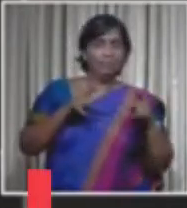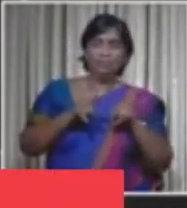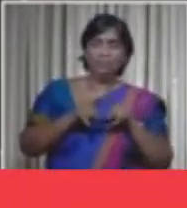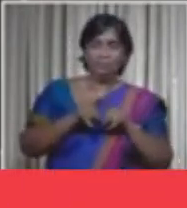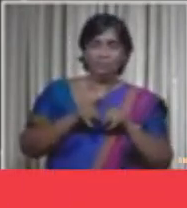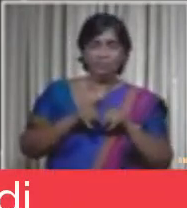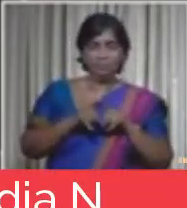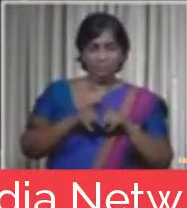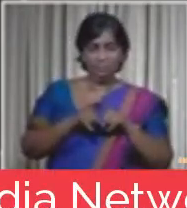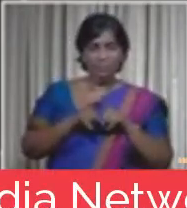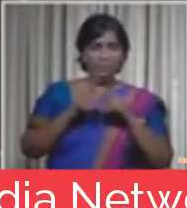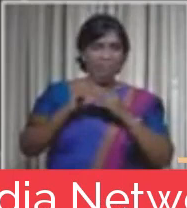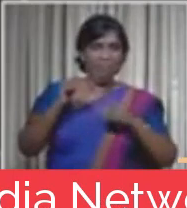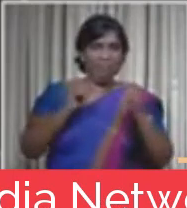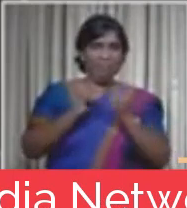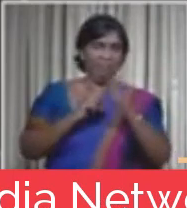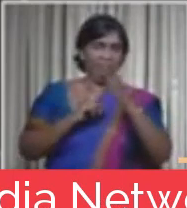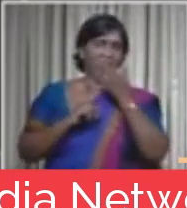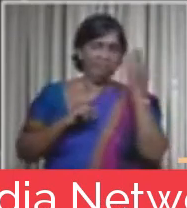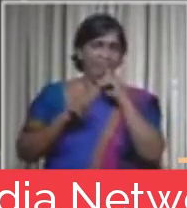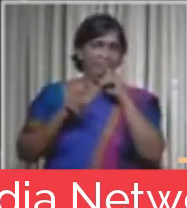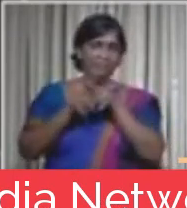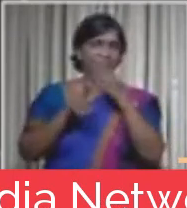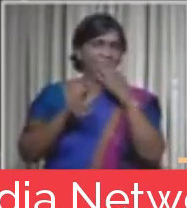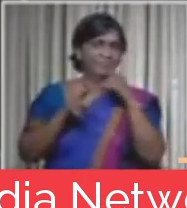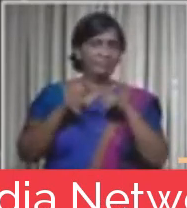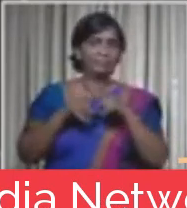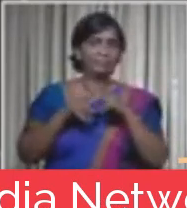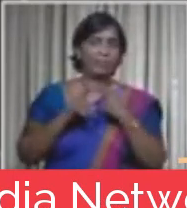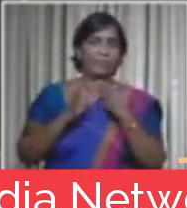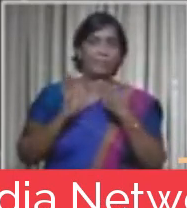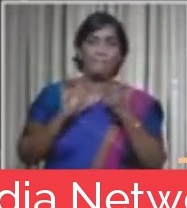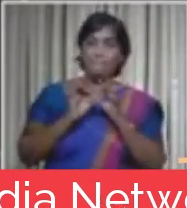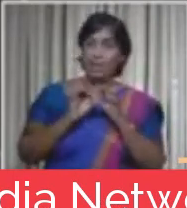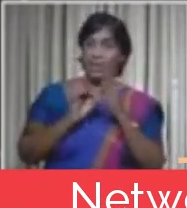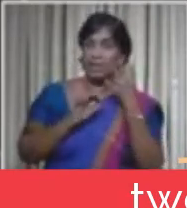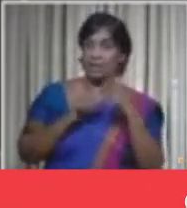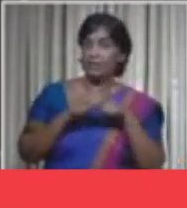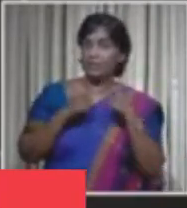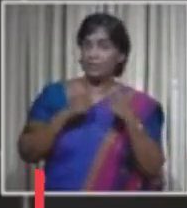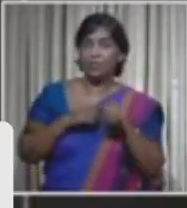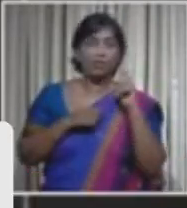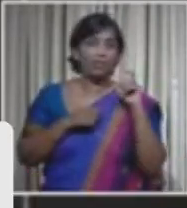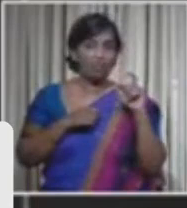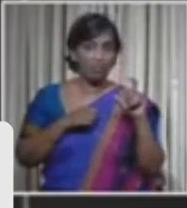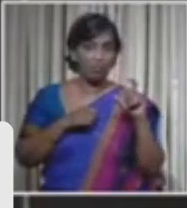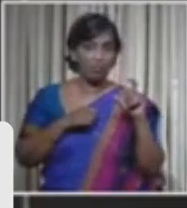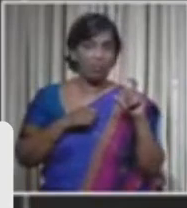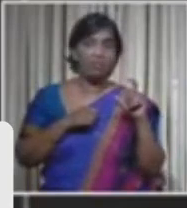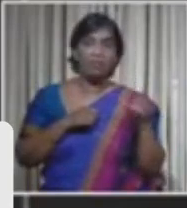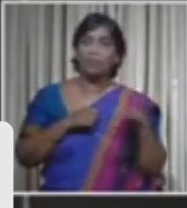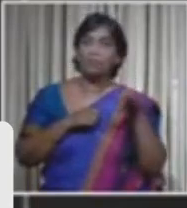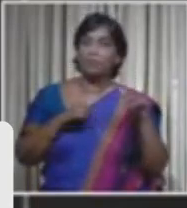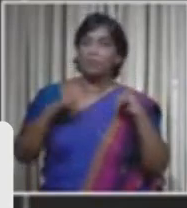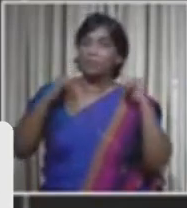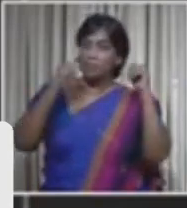அதுதான் வளமை. நீங்கள் அண்மையிலே பார்த்து 4 பில்லியன் செலவிலே கொழும்பிலே ஒரு பெரிய பிரிட்ஜ் ஒன்று போடுவதற்கான படத்தை காட்டியிருந்ததை நான்